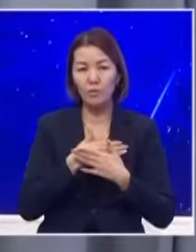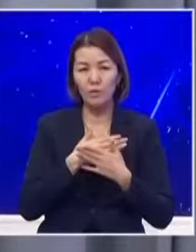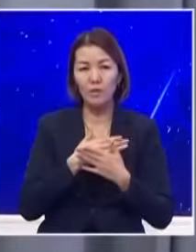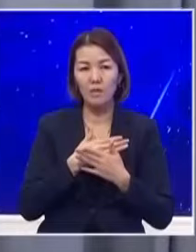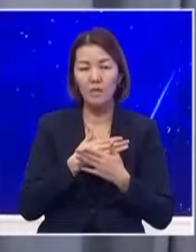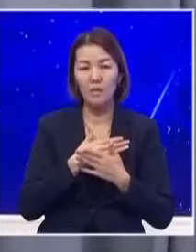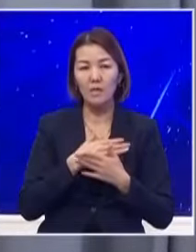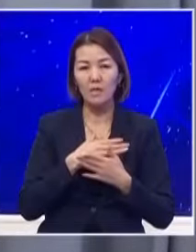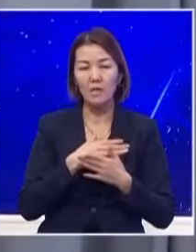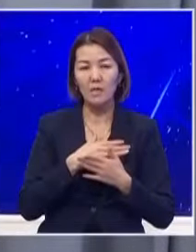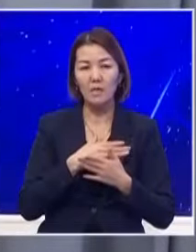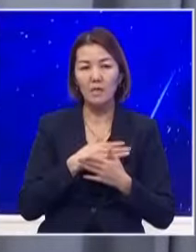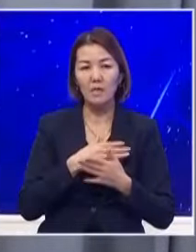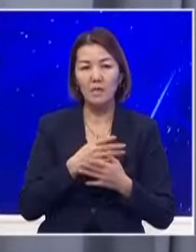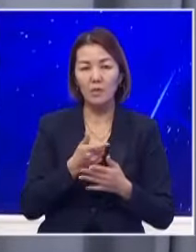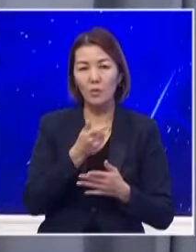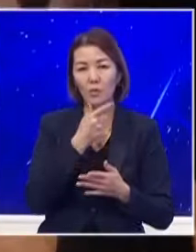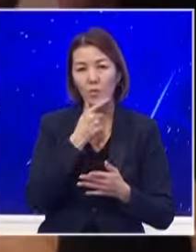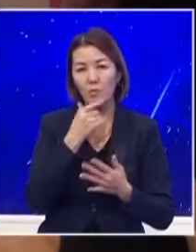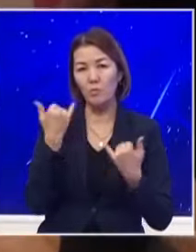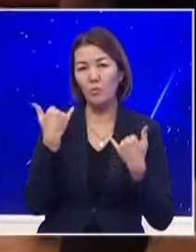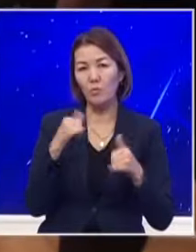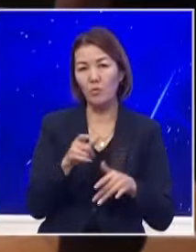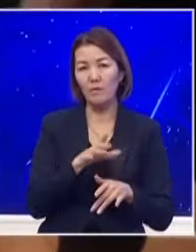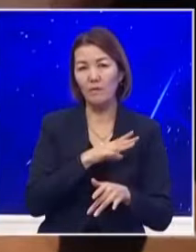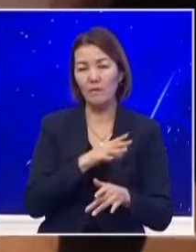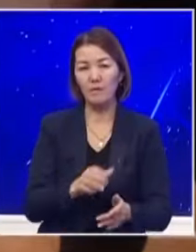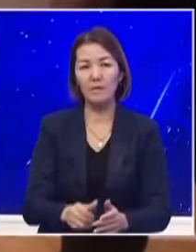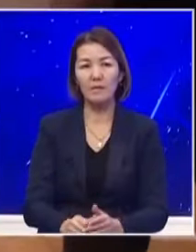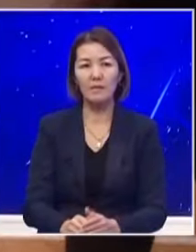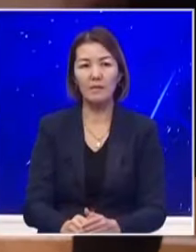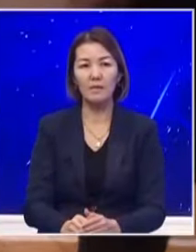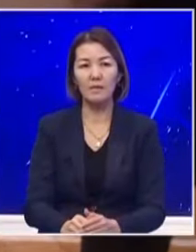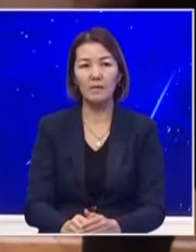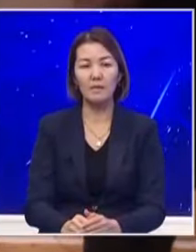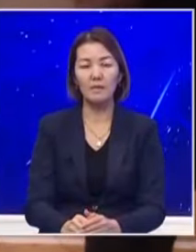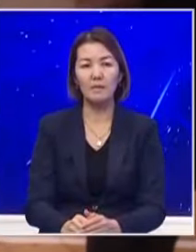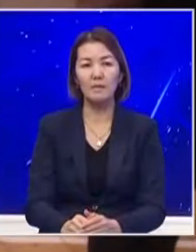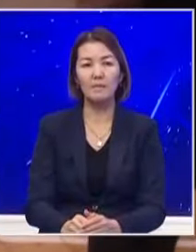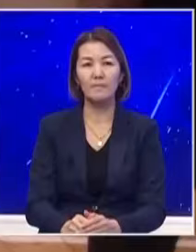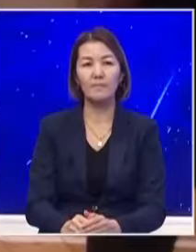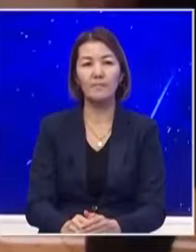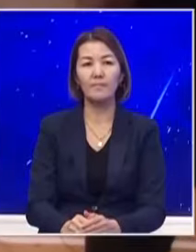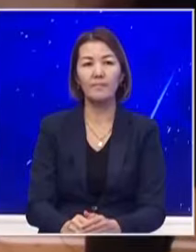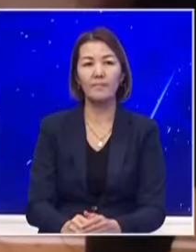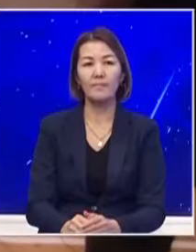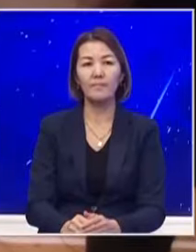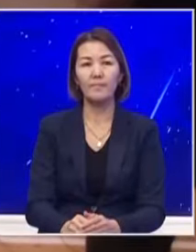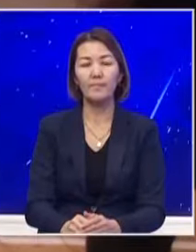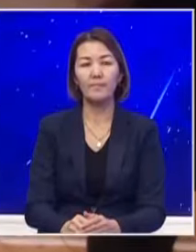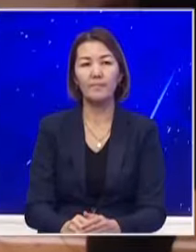мен ептілігі көрермен назарын аудартты.